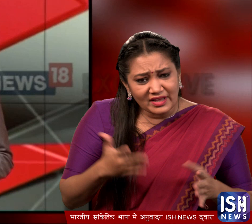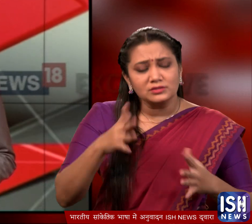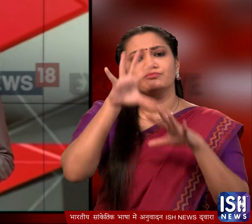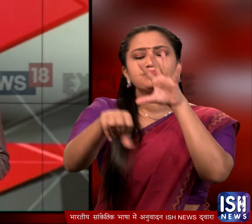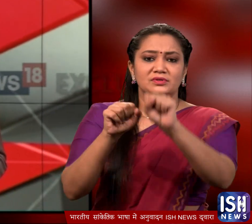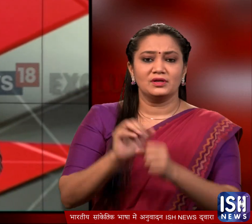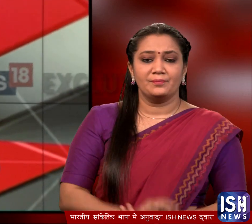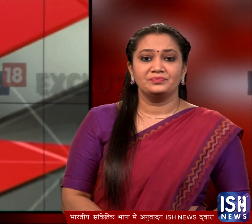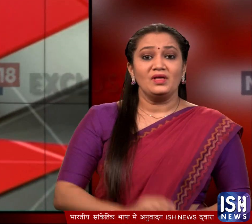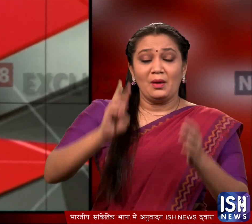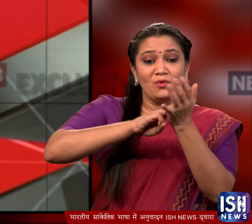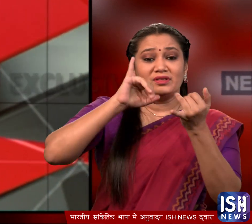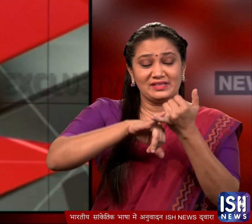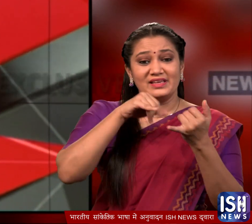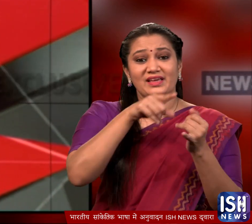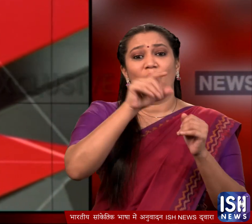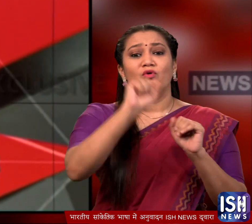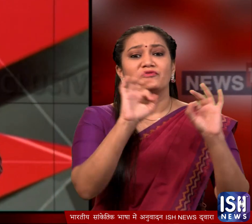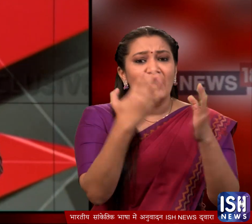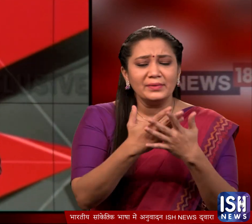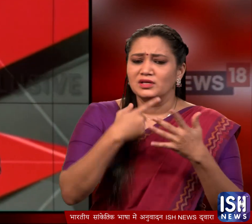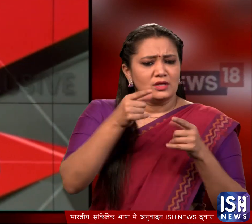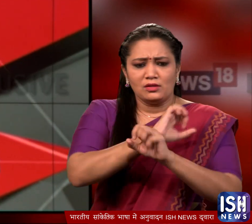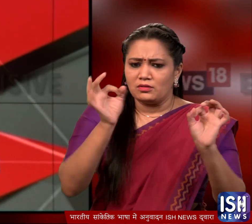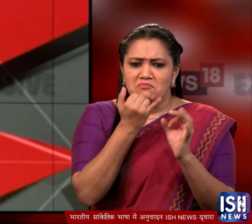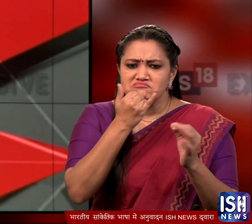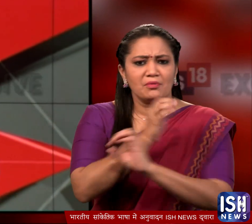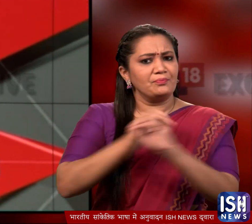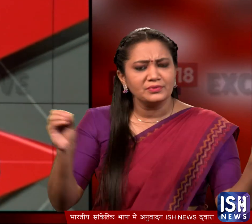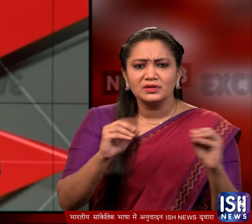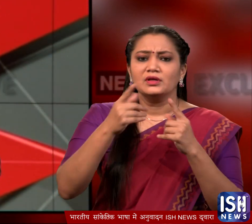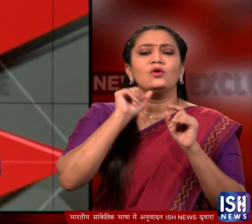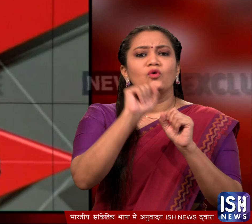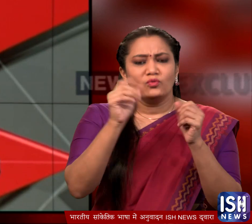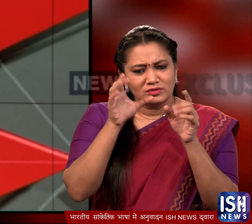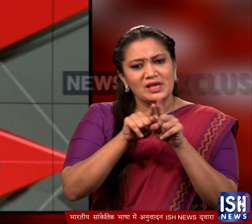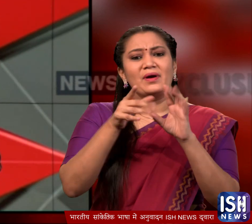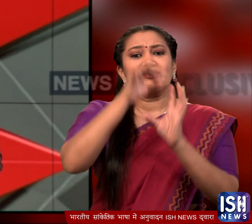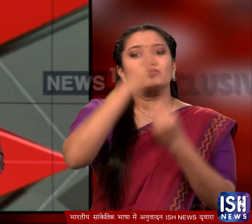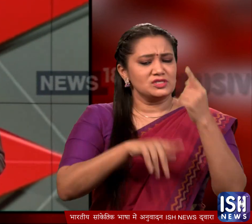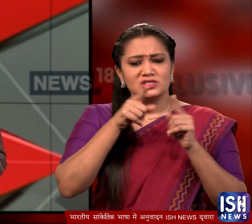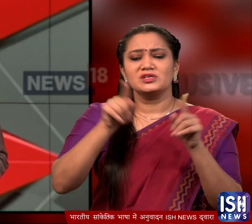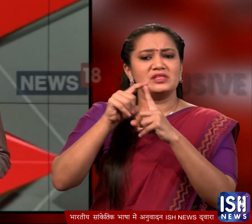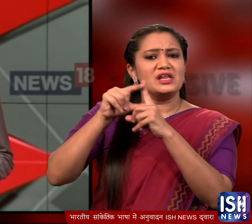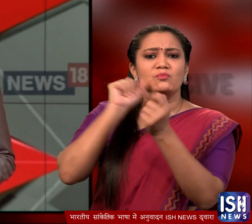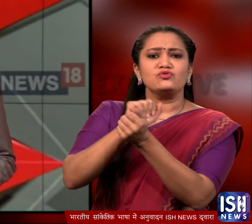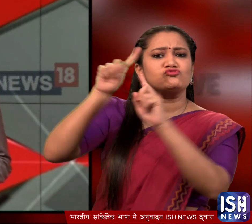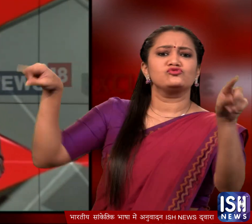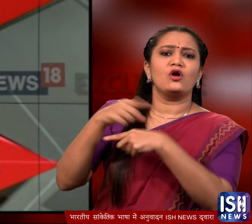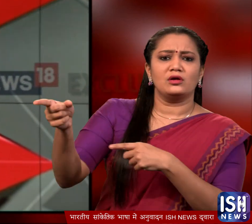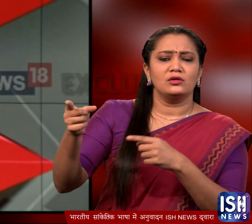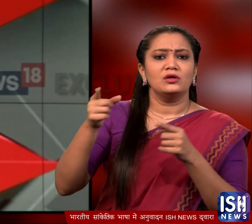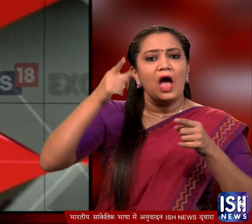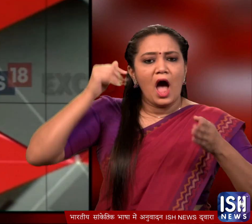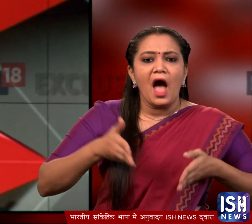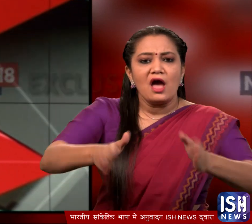हालांकि किसान नेता मोहिंदर सिंह खालसा के घर वालों ने उन्हें निर्दोष बताया। उनके संगठन से जुड़े किसानों ने भी दिल्ली पुलिस की कार्रवाई को गलत बताया